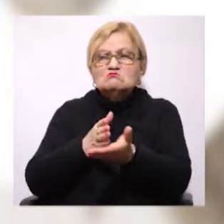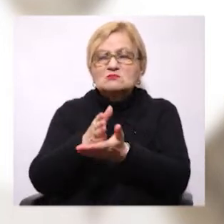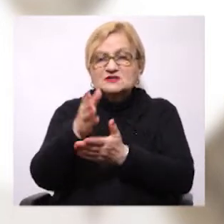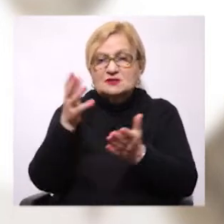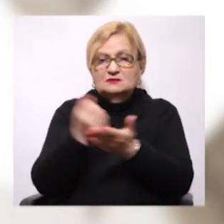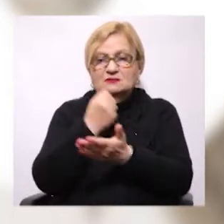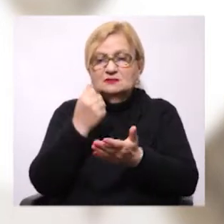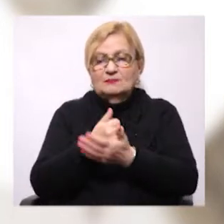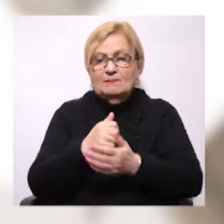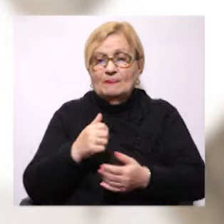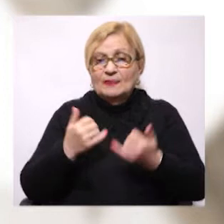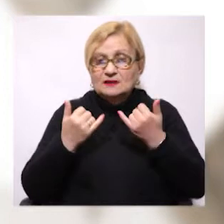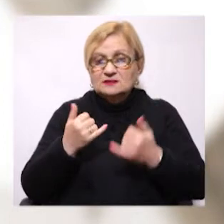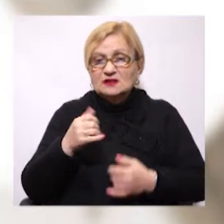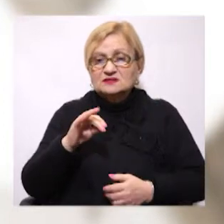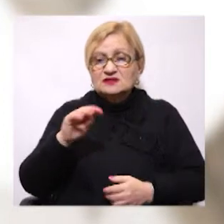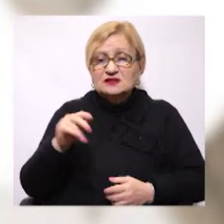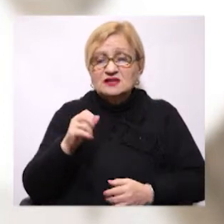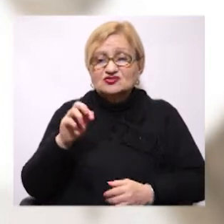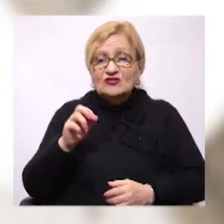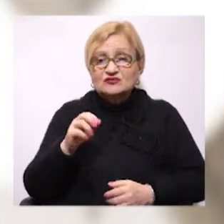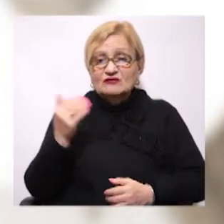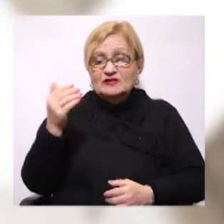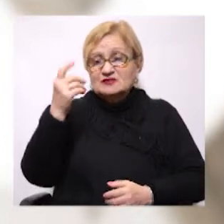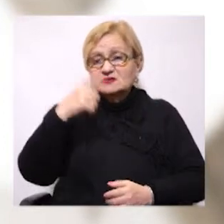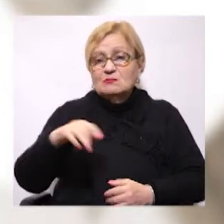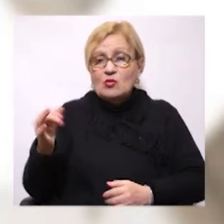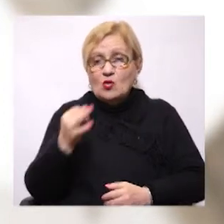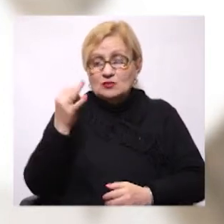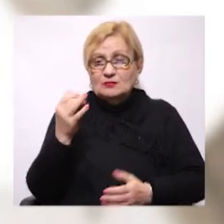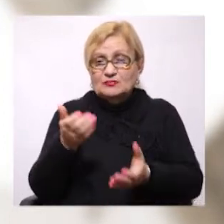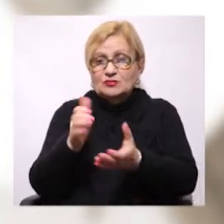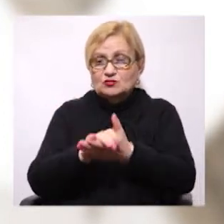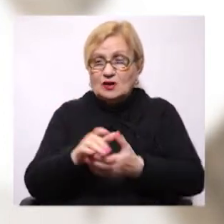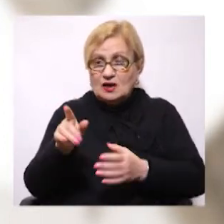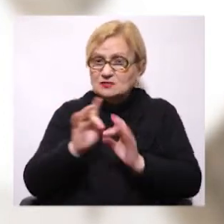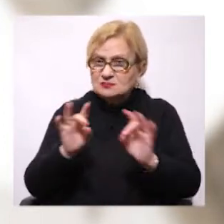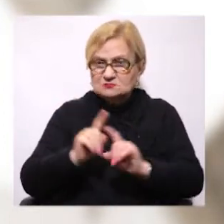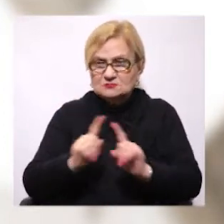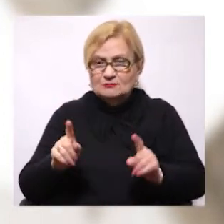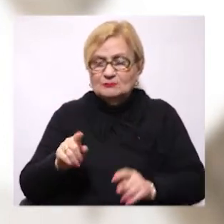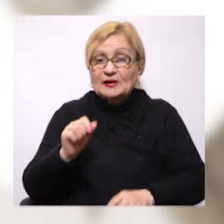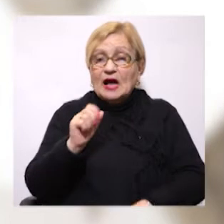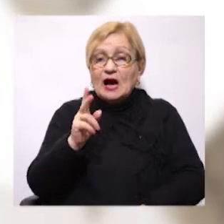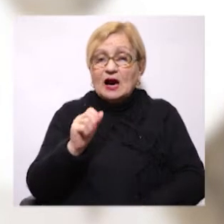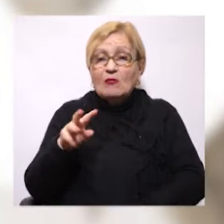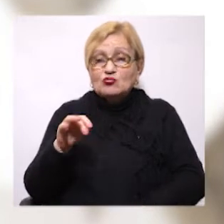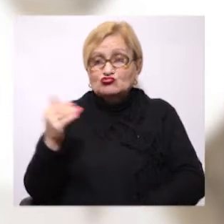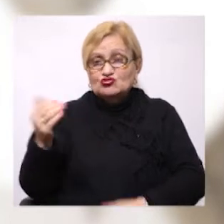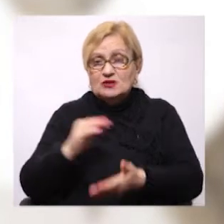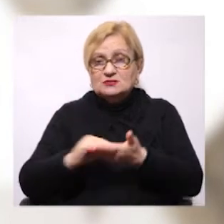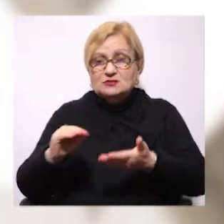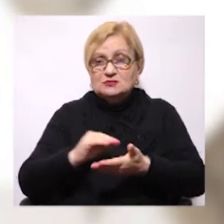მიზნებს. დღეს მე ილია ჭავჭავაძის ბიოგრაფიიდან მინდა რამდენიმე ეპიზოდი გაგაცნო და სწორედ აკა მორჩილაძის